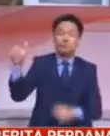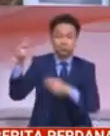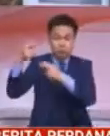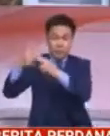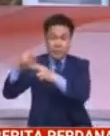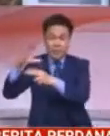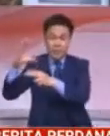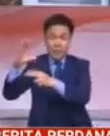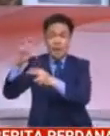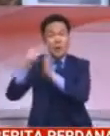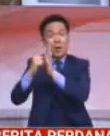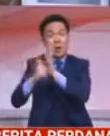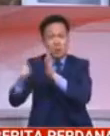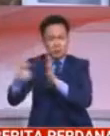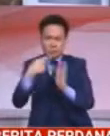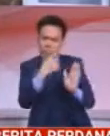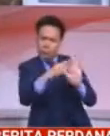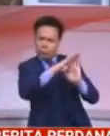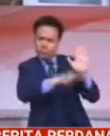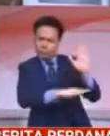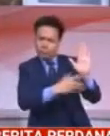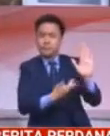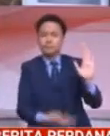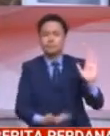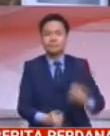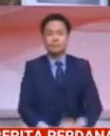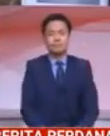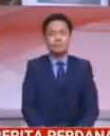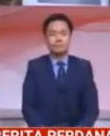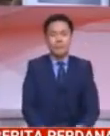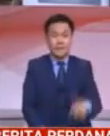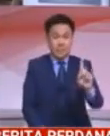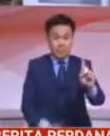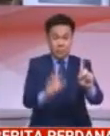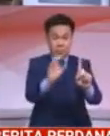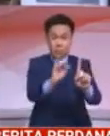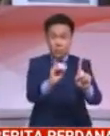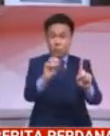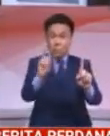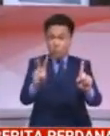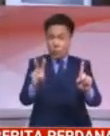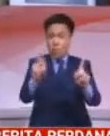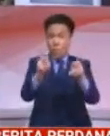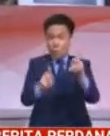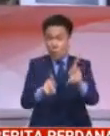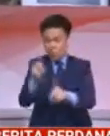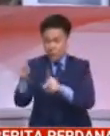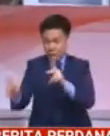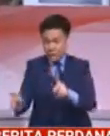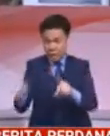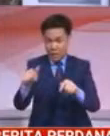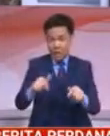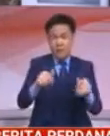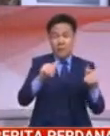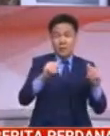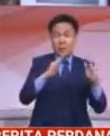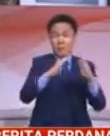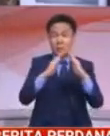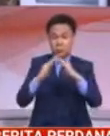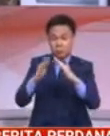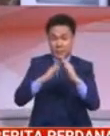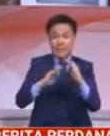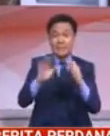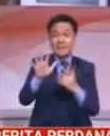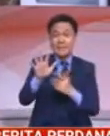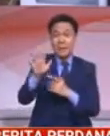Kita telah menerima seramai 200 orang penduduk dan juga peniaga dan juga 5